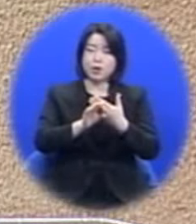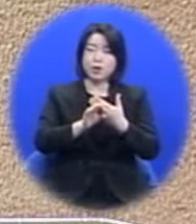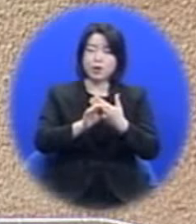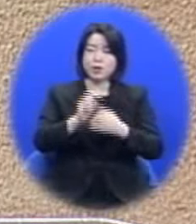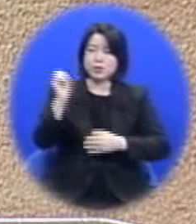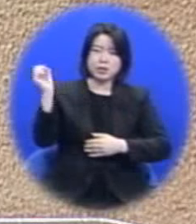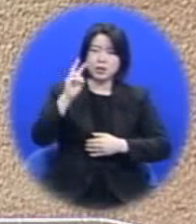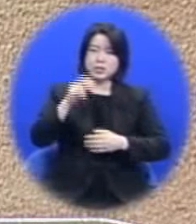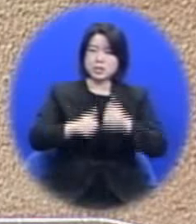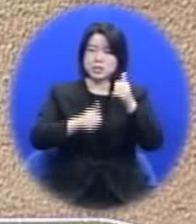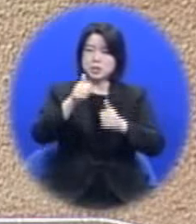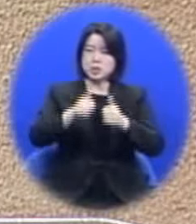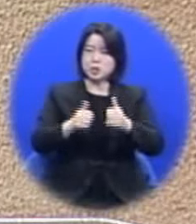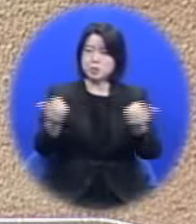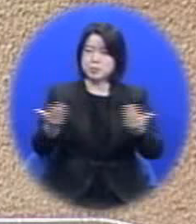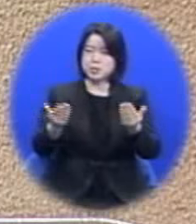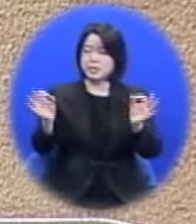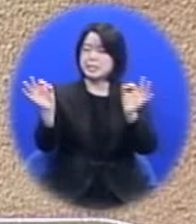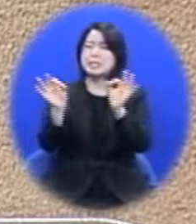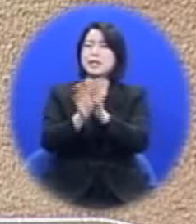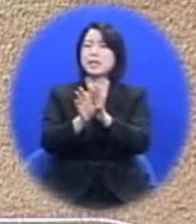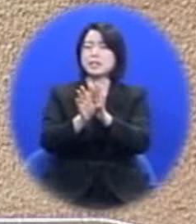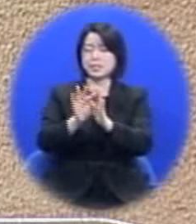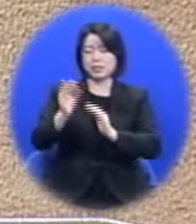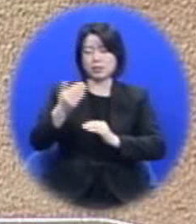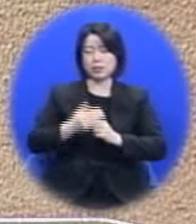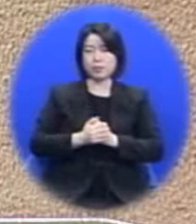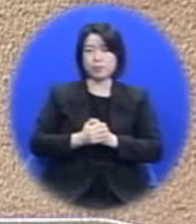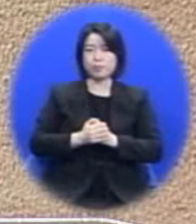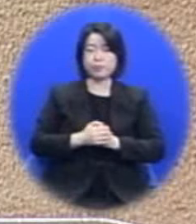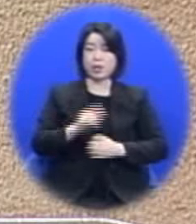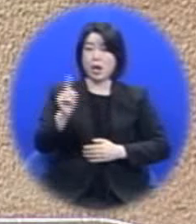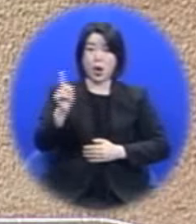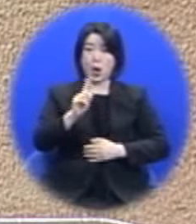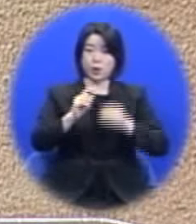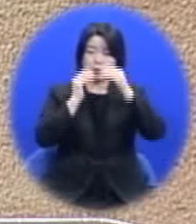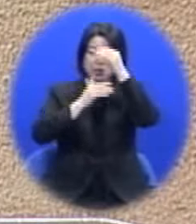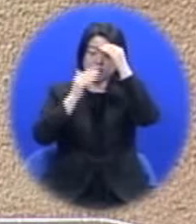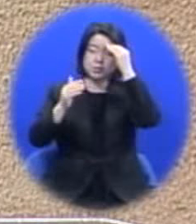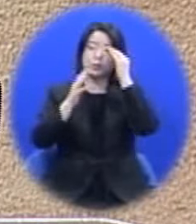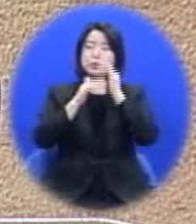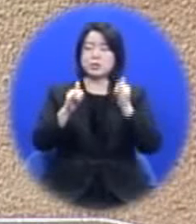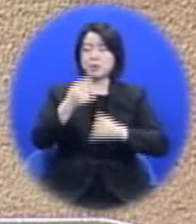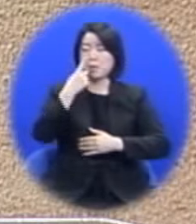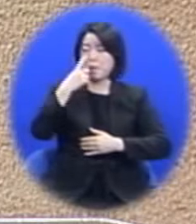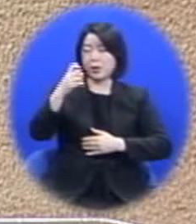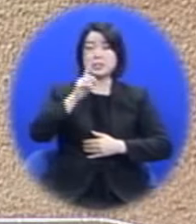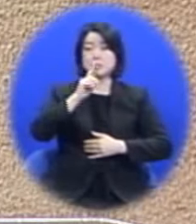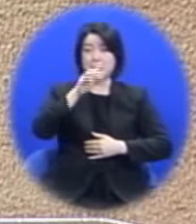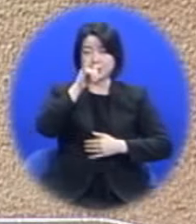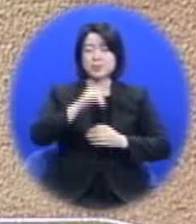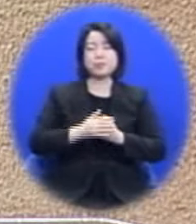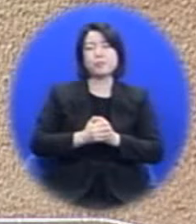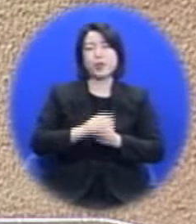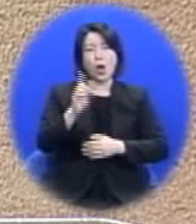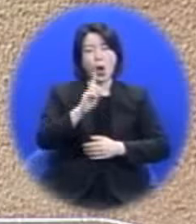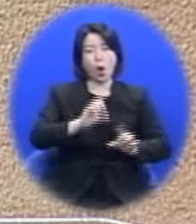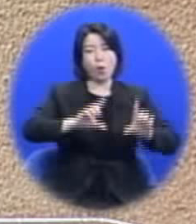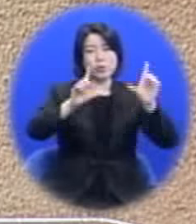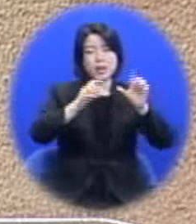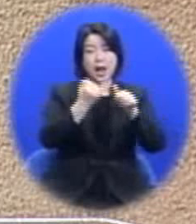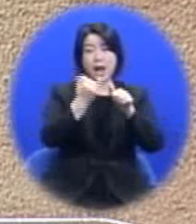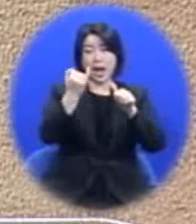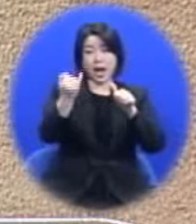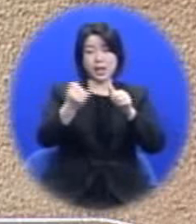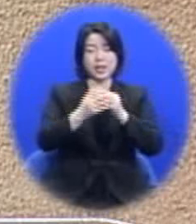시험거리가 없어져요. 어느 성도님이 참 멋있는 말씀을 하시더라고. 어느 날 아내가 물건을